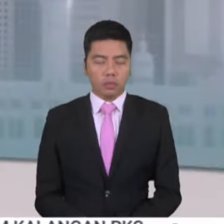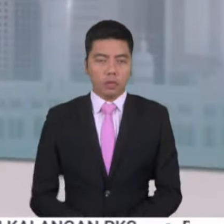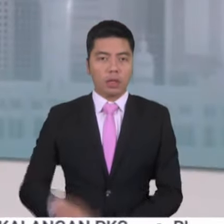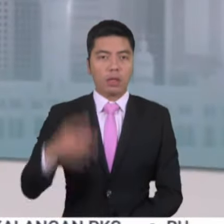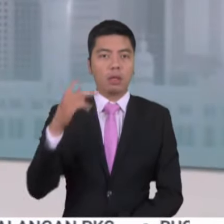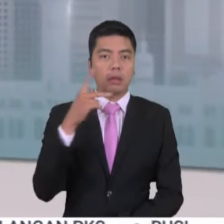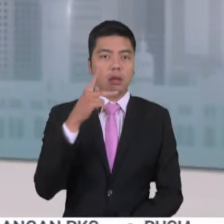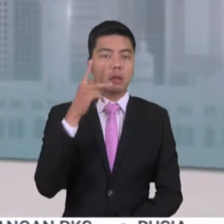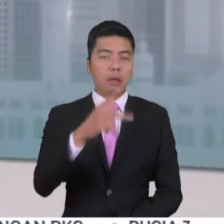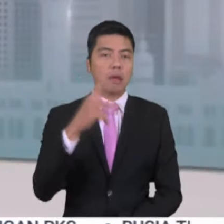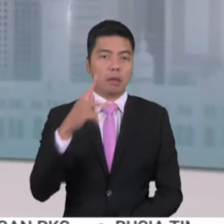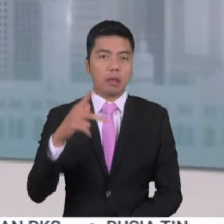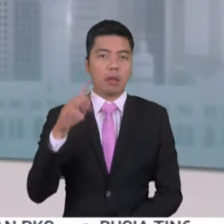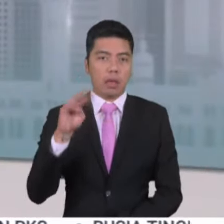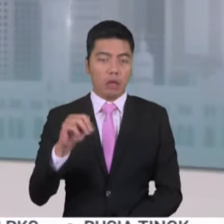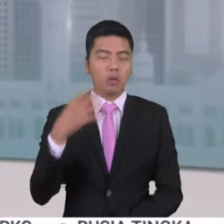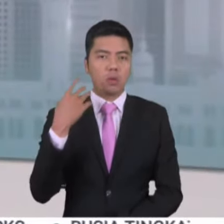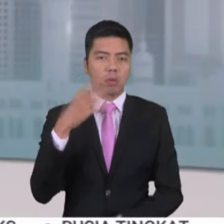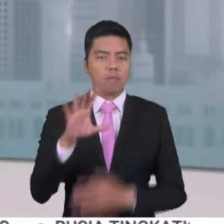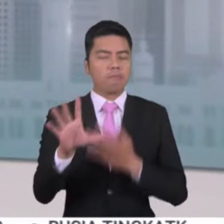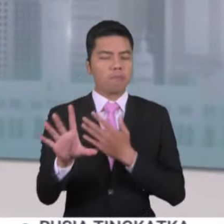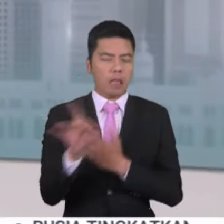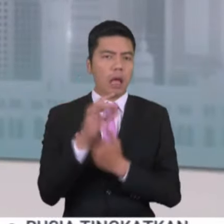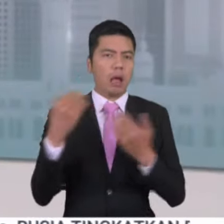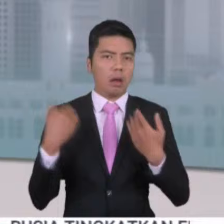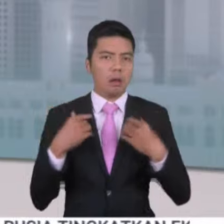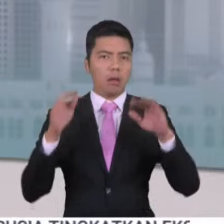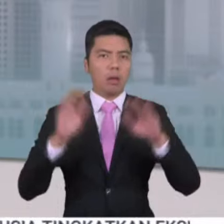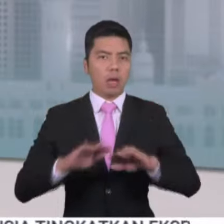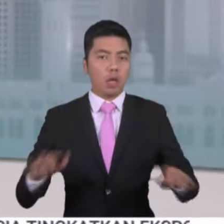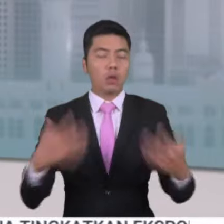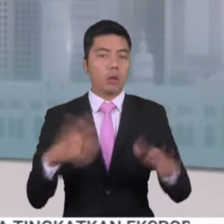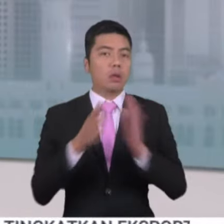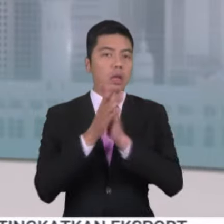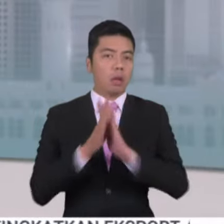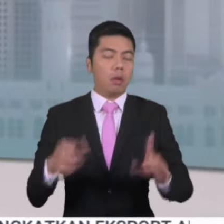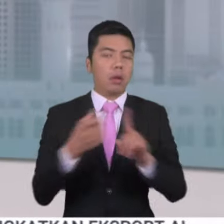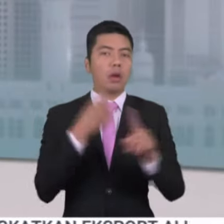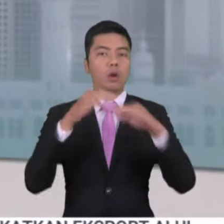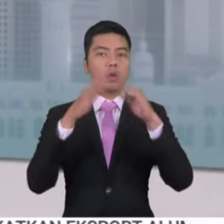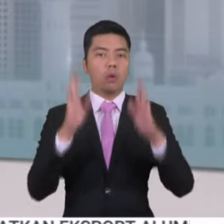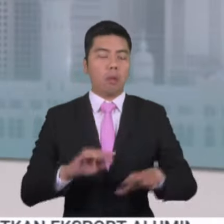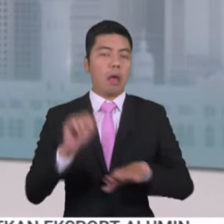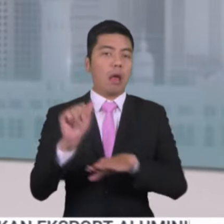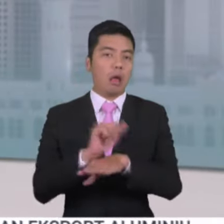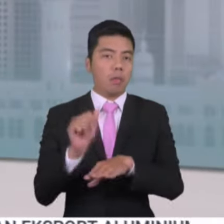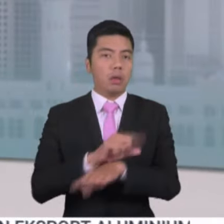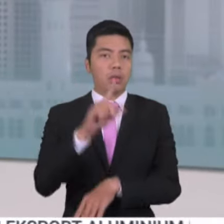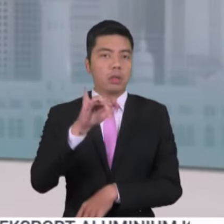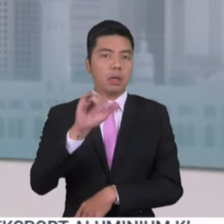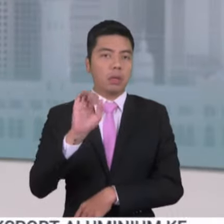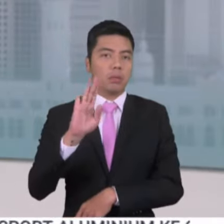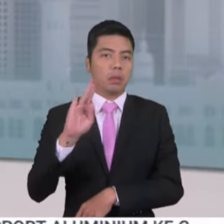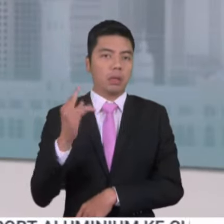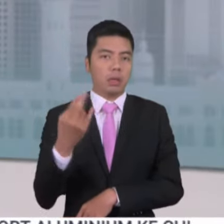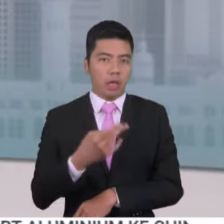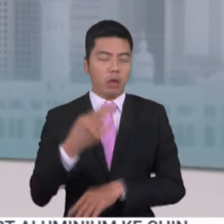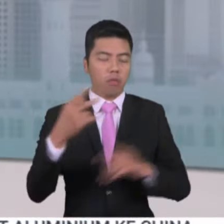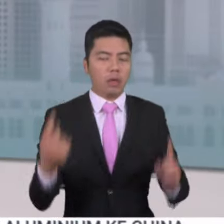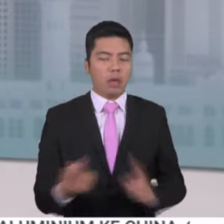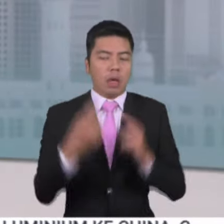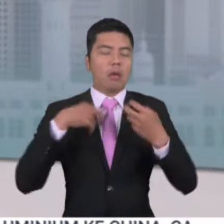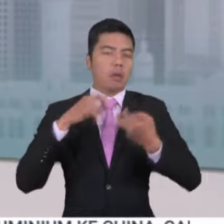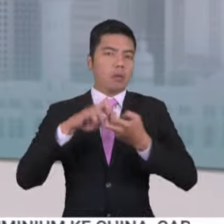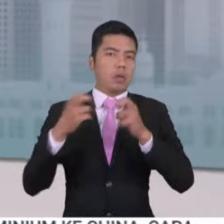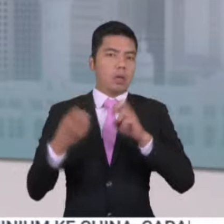Sementara itu, Kementerian Kesihatan KKM mengenal pasti terdapat kanak-kanak yang diselamatkan daripada rumah amal GISBH berdepan